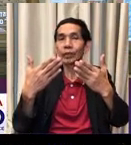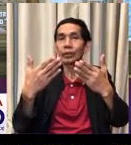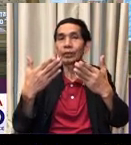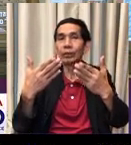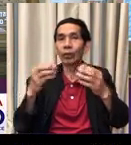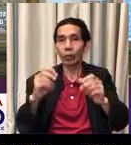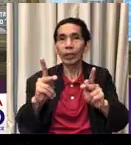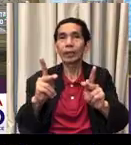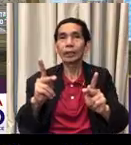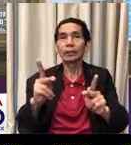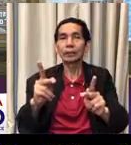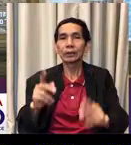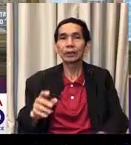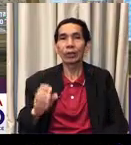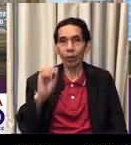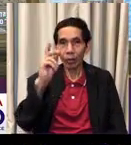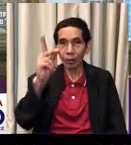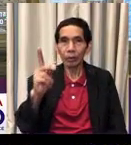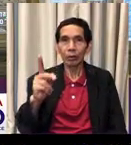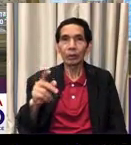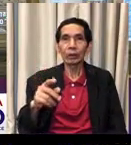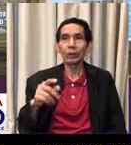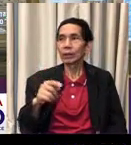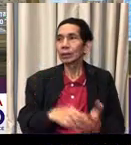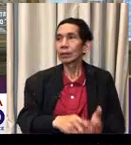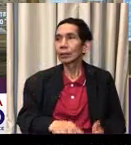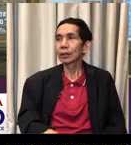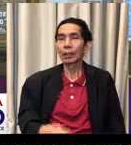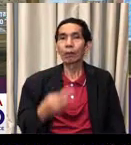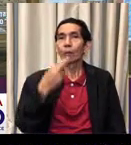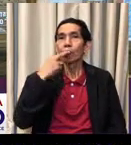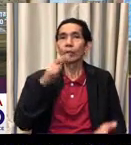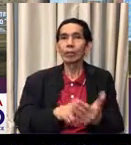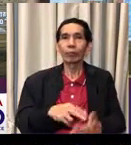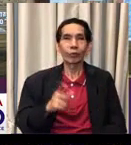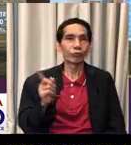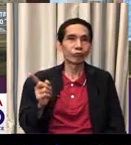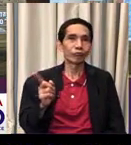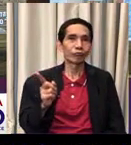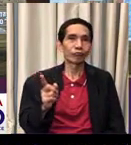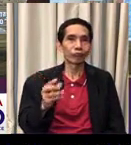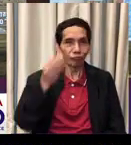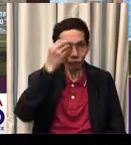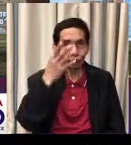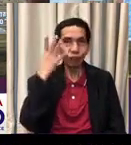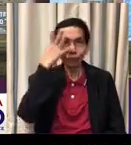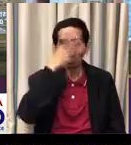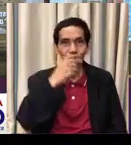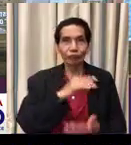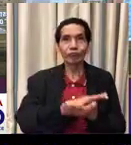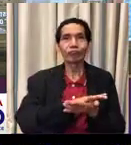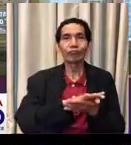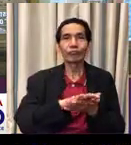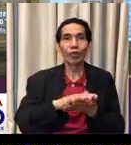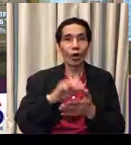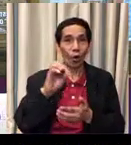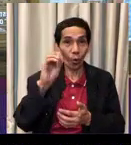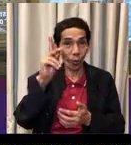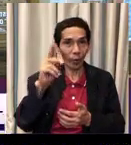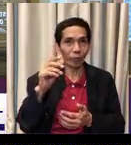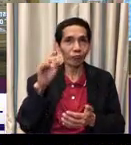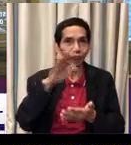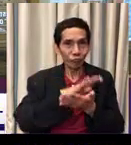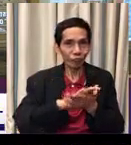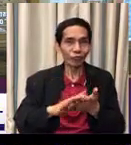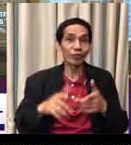Sige. Okay. Nako, ito ate. I-report mo naman ito. Ito maganda. O yan, no? Ah, okay. Oo.